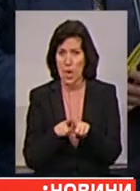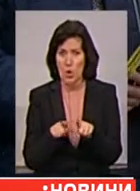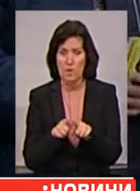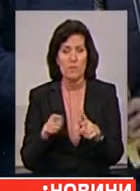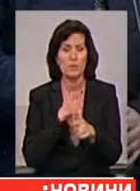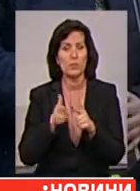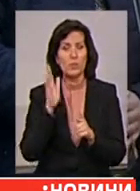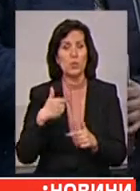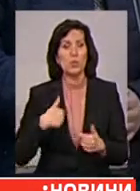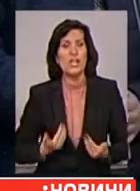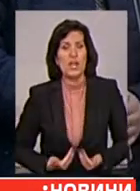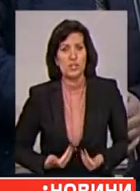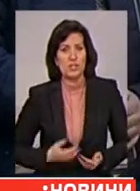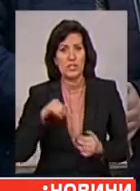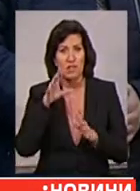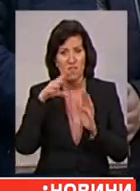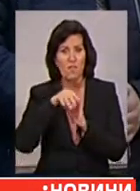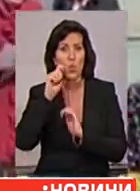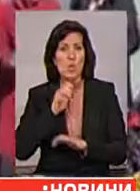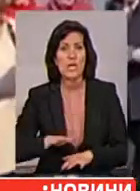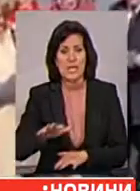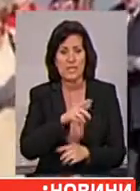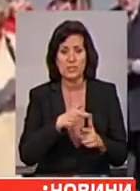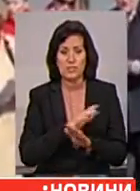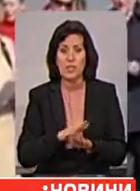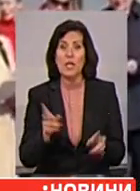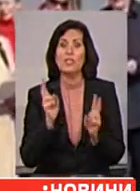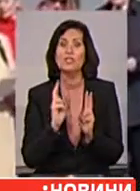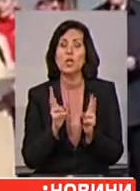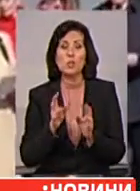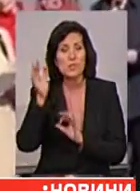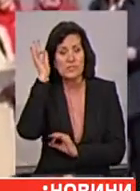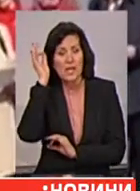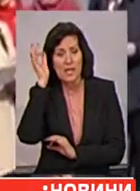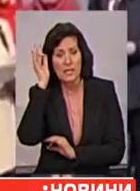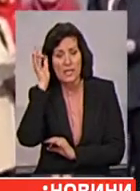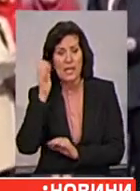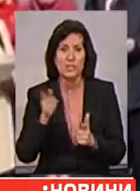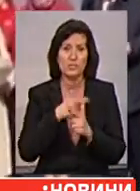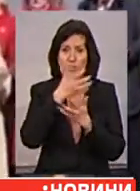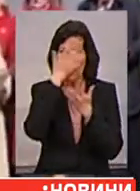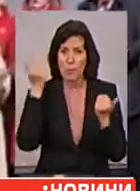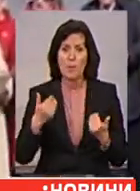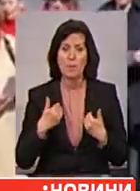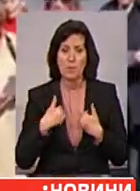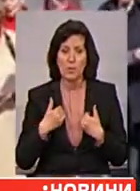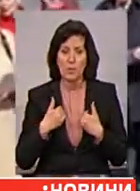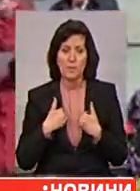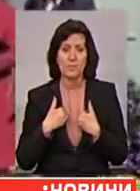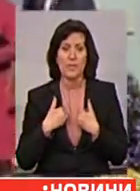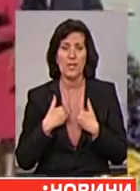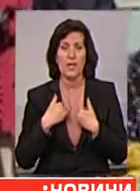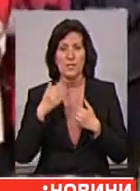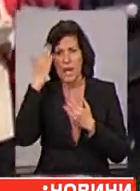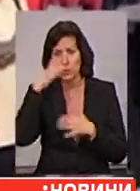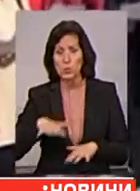чи буду я жити в Україні чи ні. Чи хто згадає, чи забуде мене в снігу на